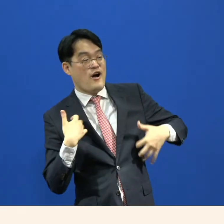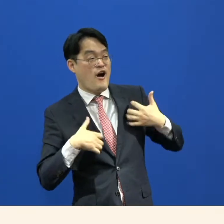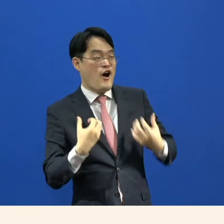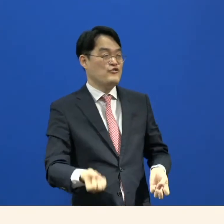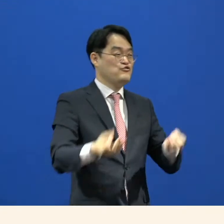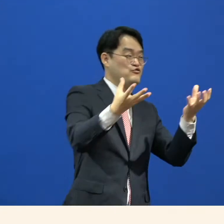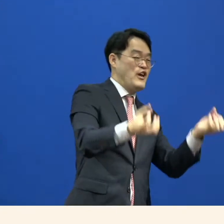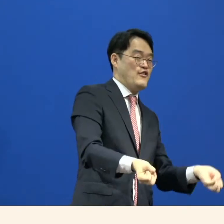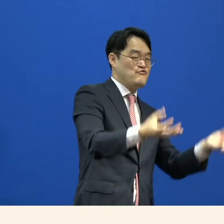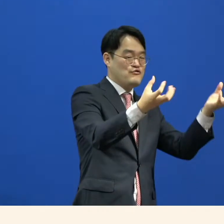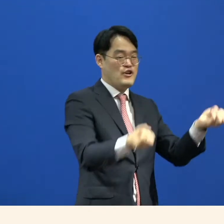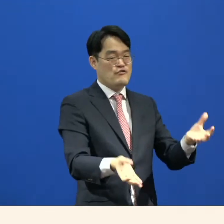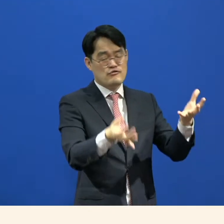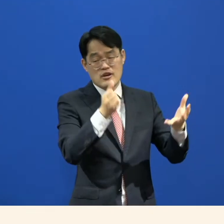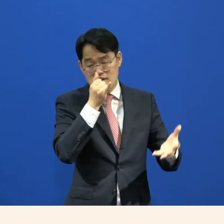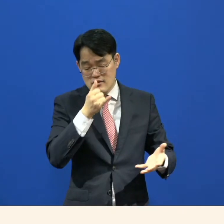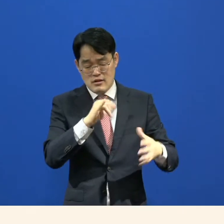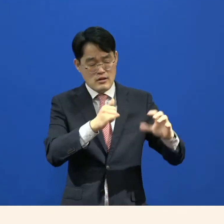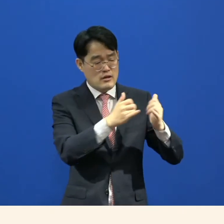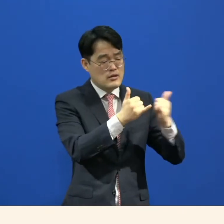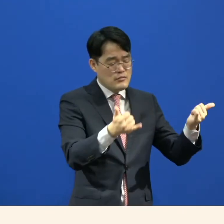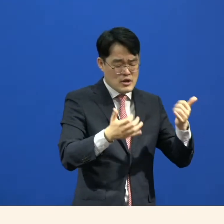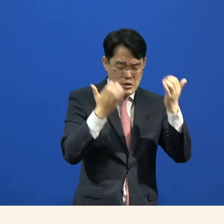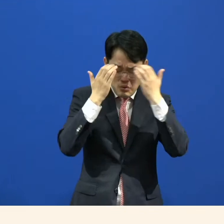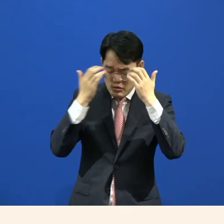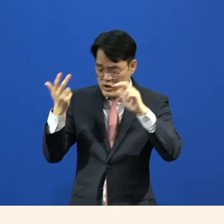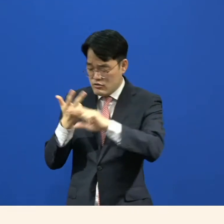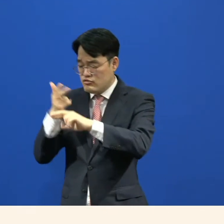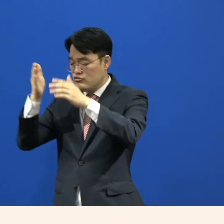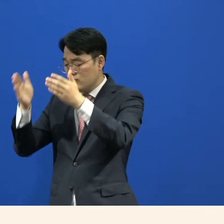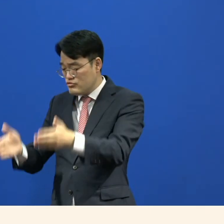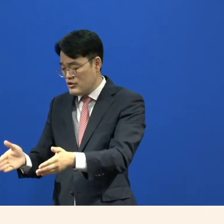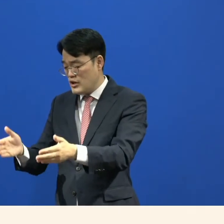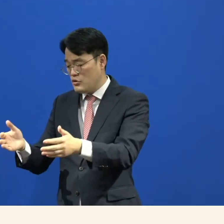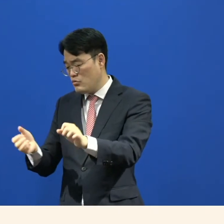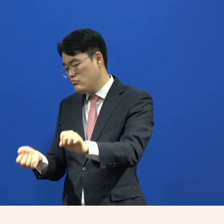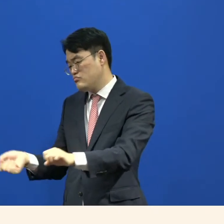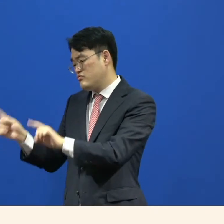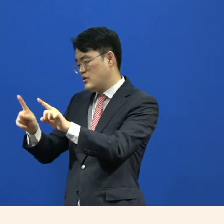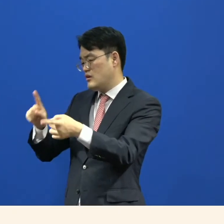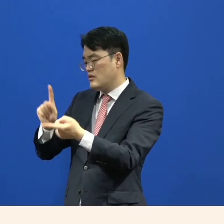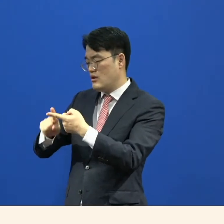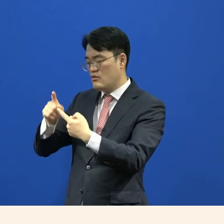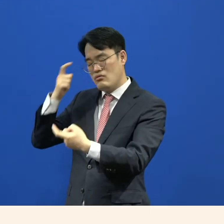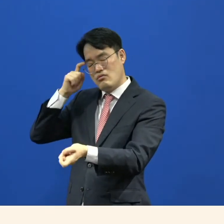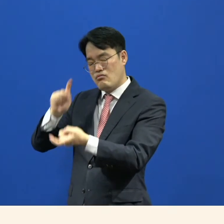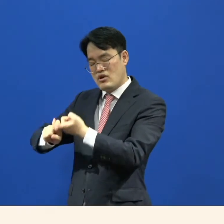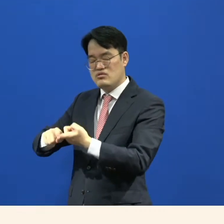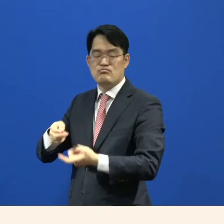없습니다. 진짜 관심을 가져야 할 것은 그리스도의 죽으심.